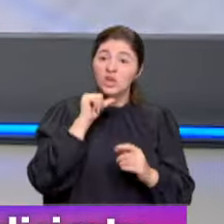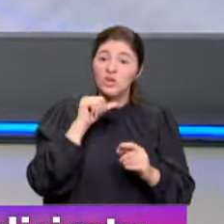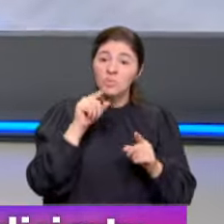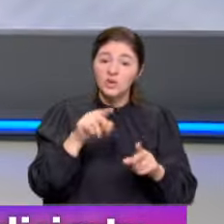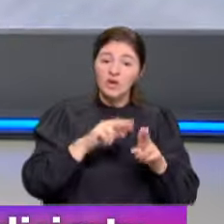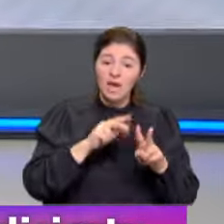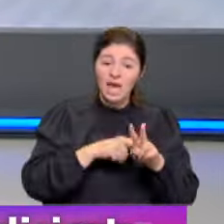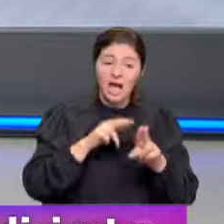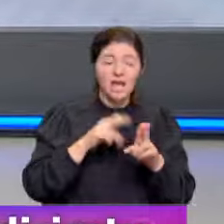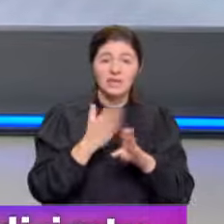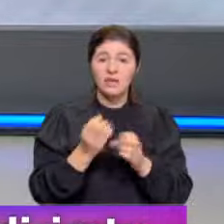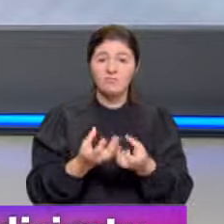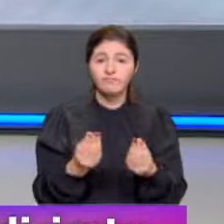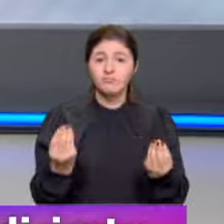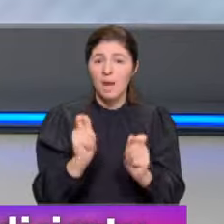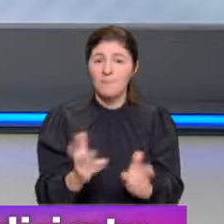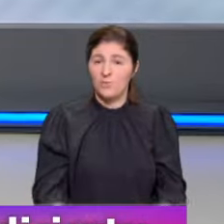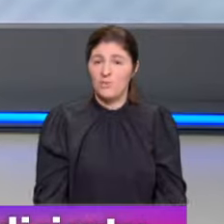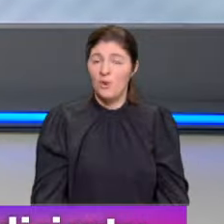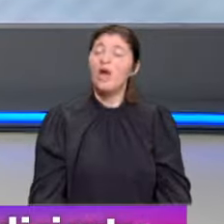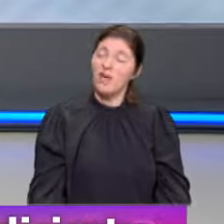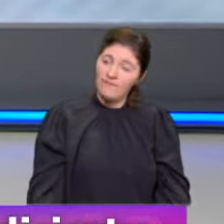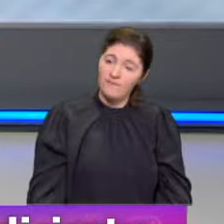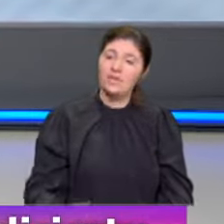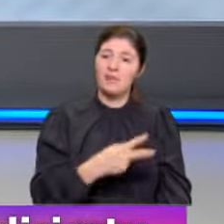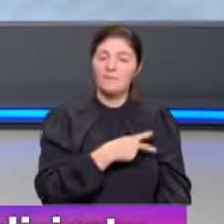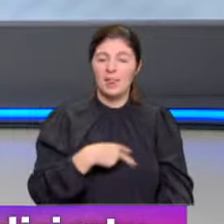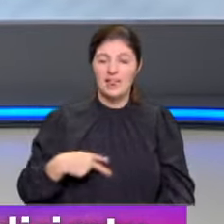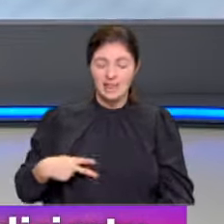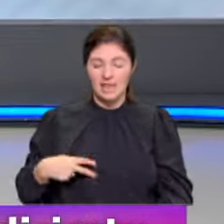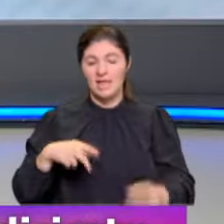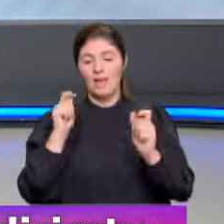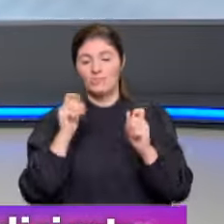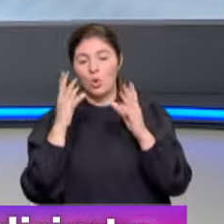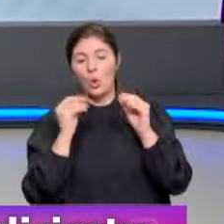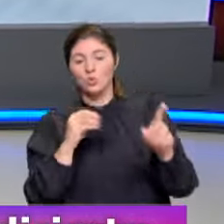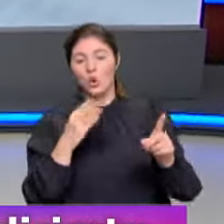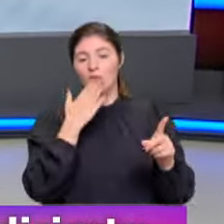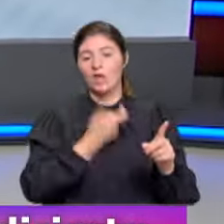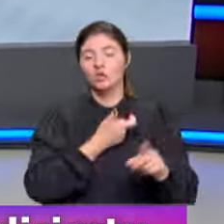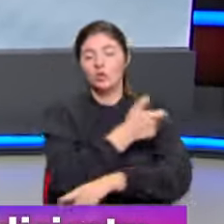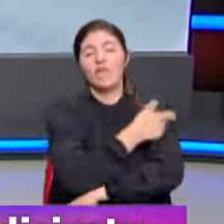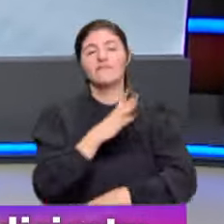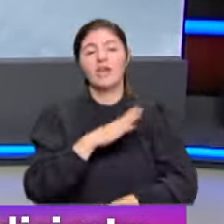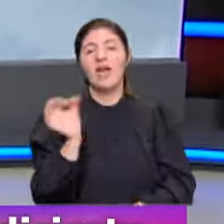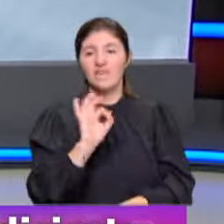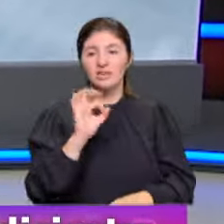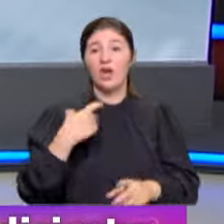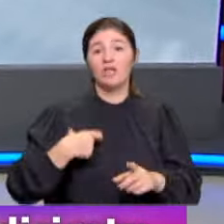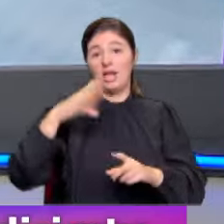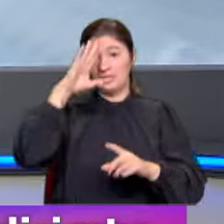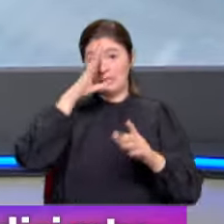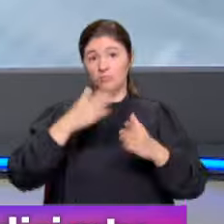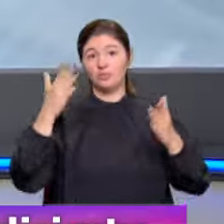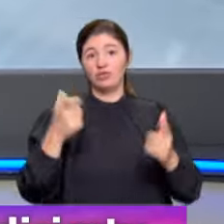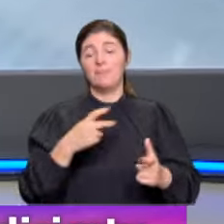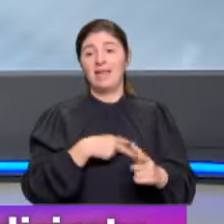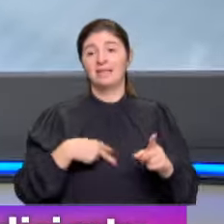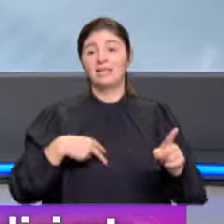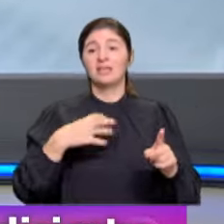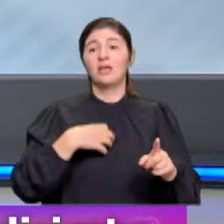kyk'lar neden çoğaltmalı Evet belediyelerin yapmış olduğu öğrenci yurtları var Özellikle İstanbul Büyükşehir